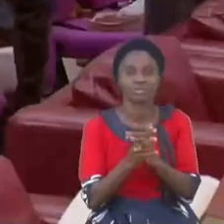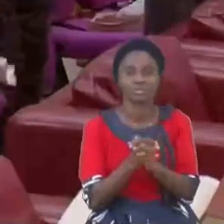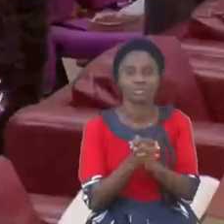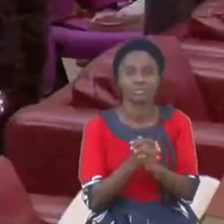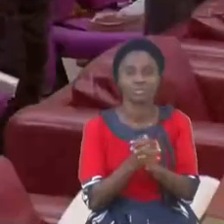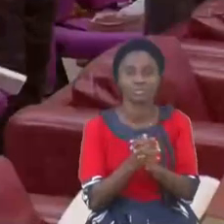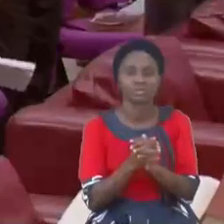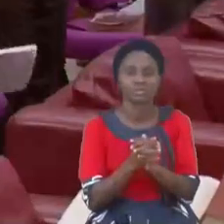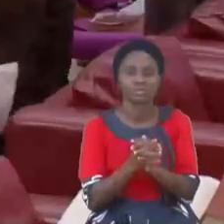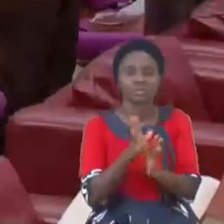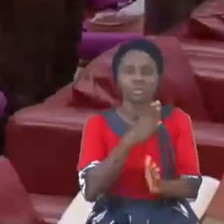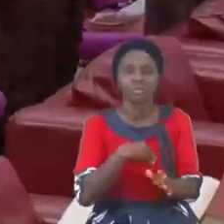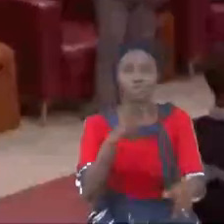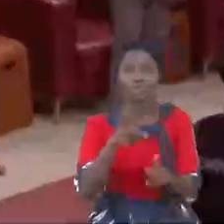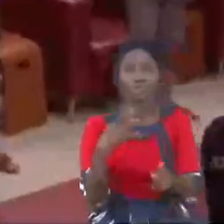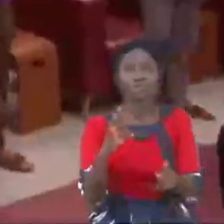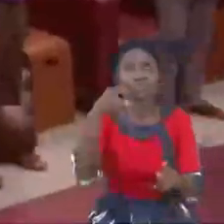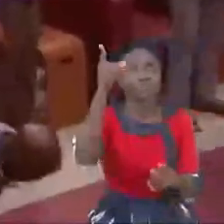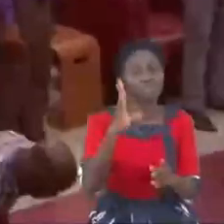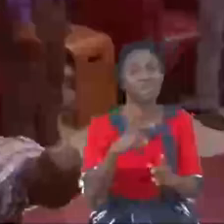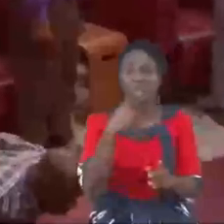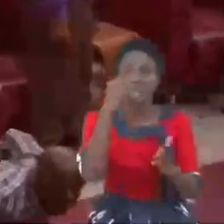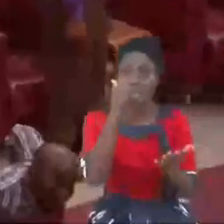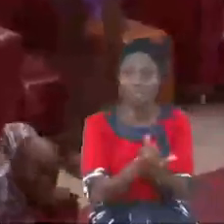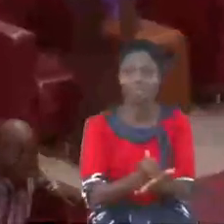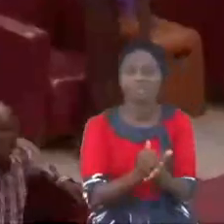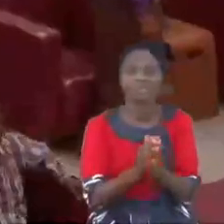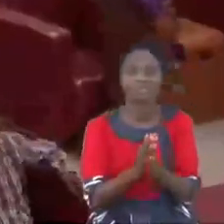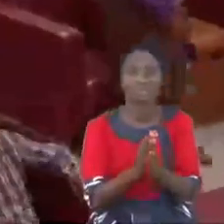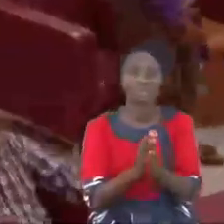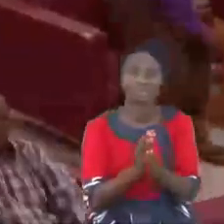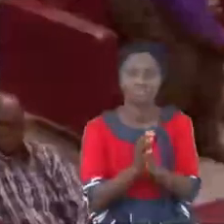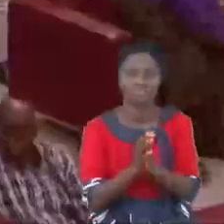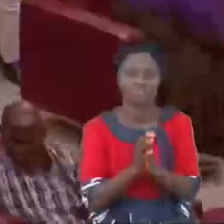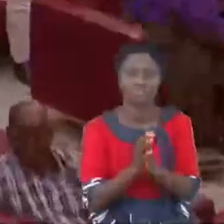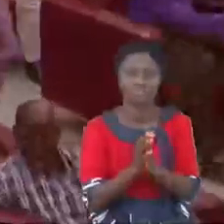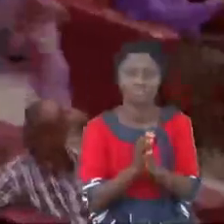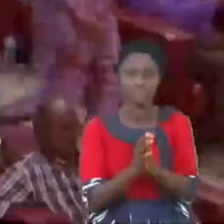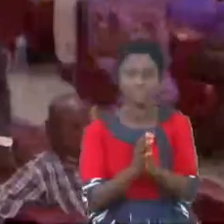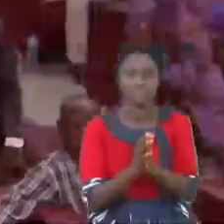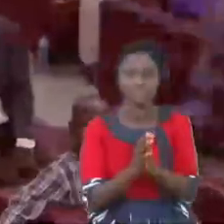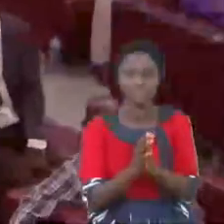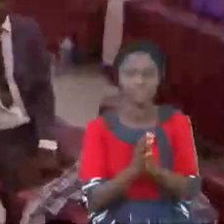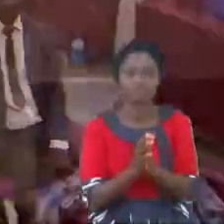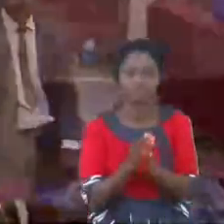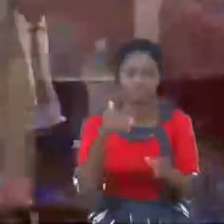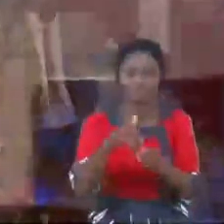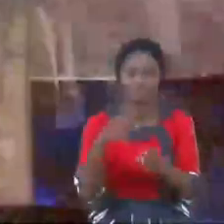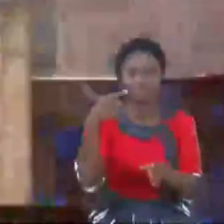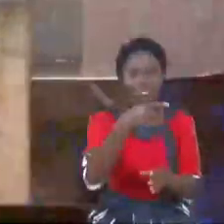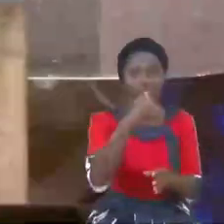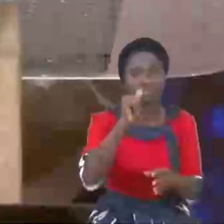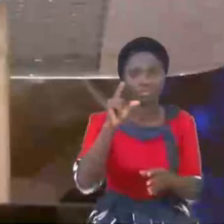peuple de Dieu dise Amen. Que le Seigneur vous bénisse. Nous allons au Galates chapitre 4.